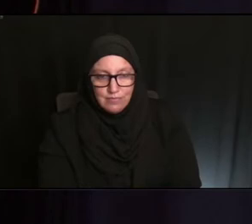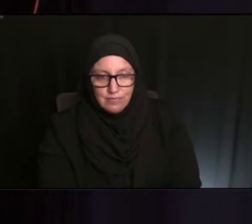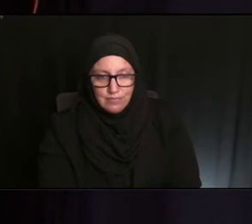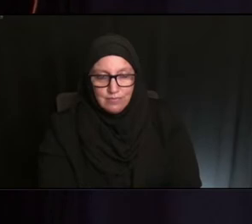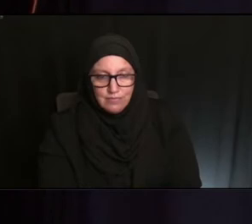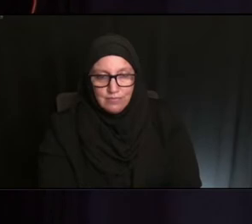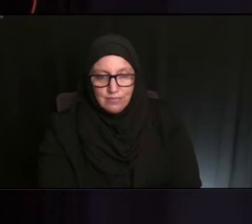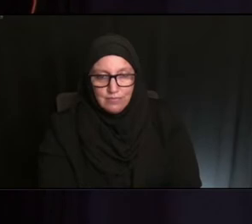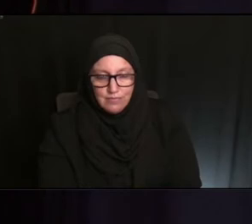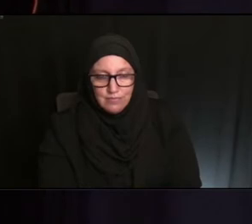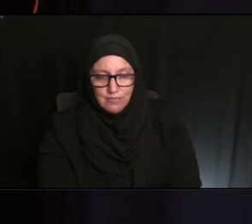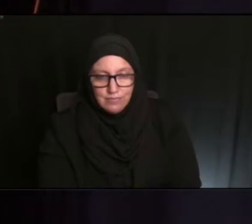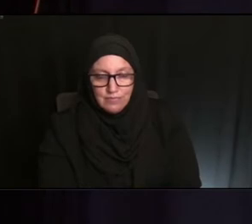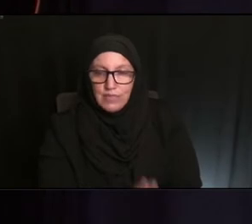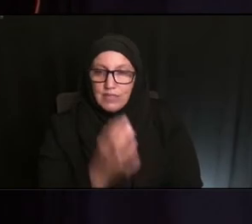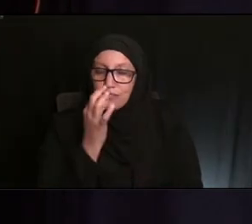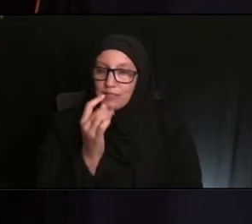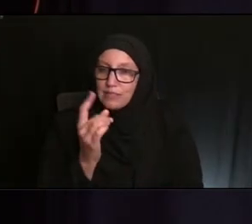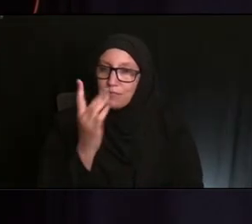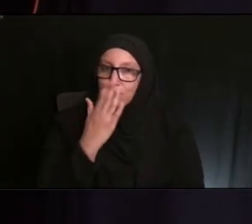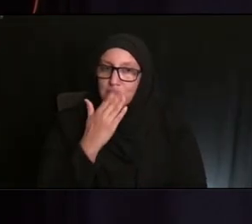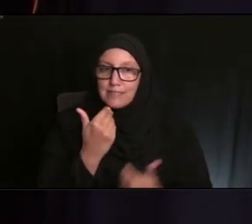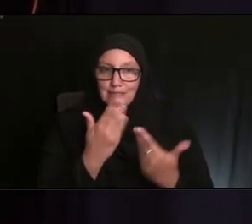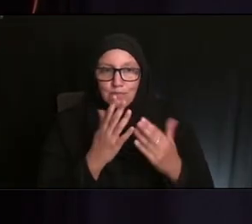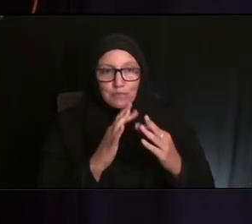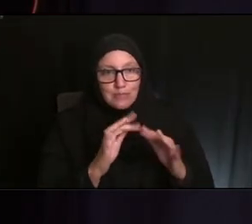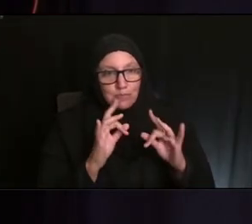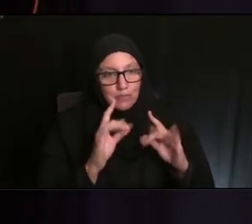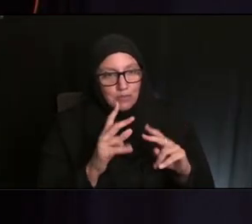اللهم صل على محمد